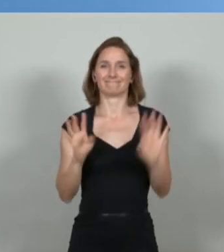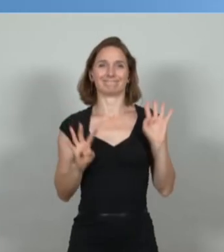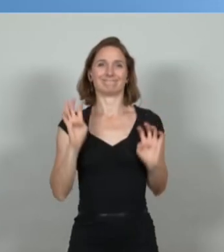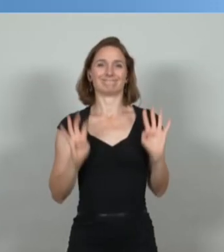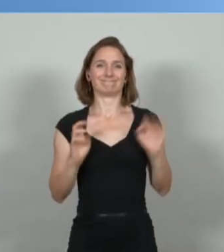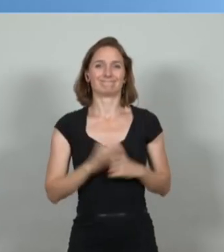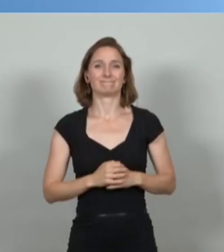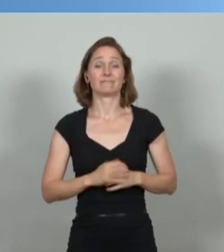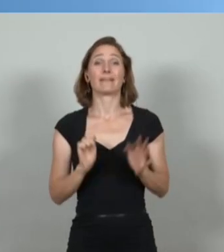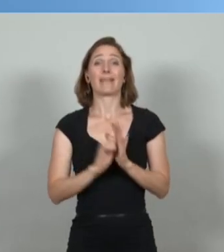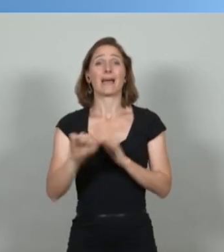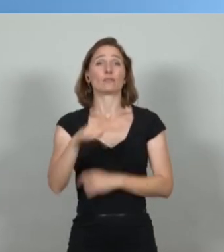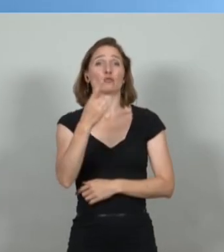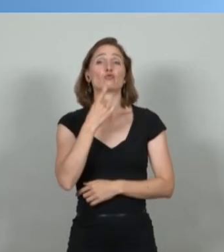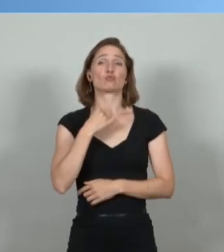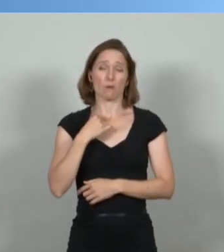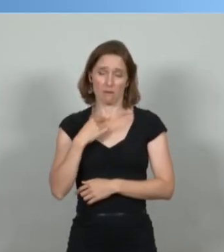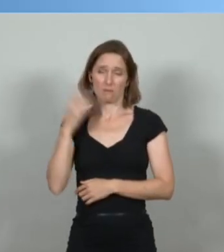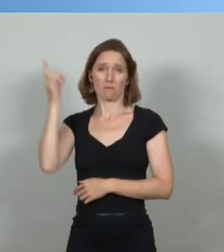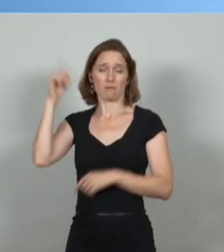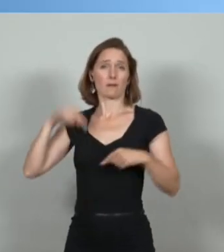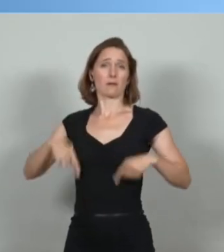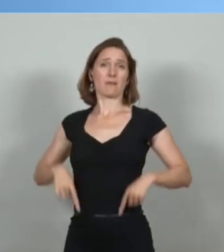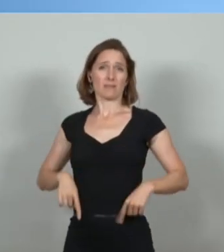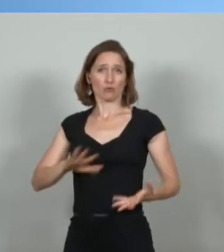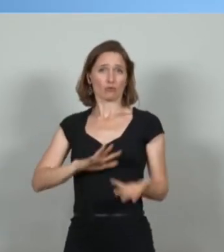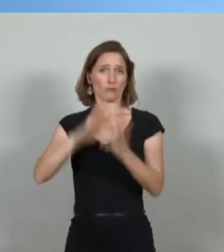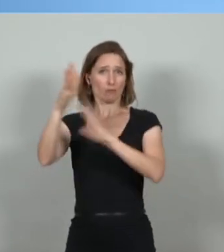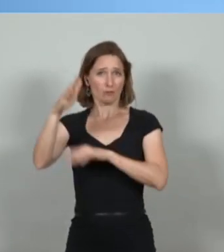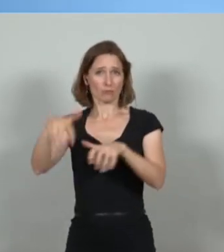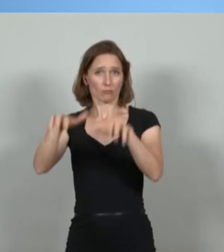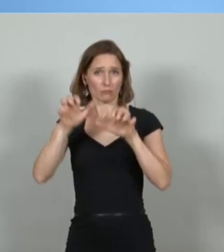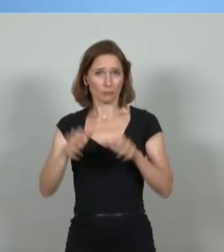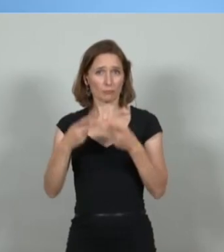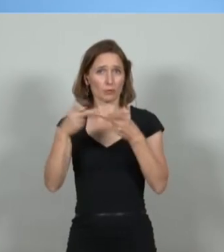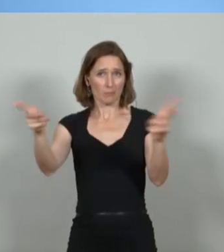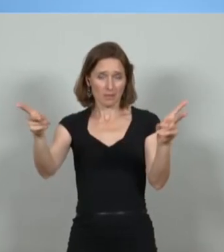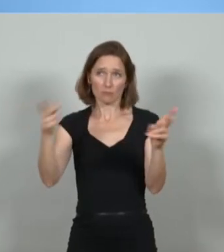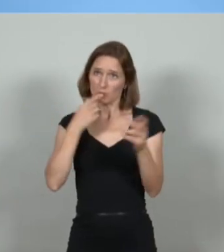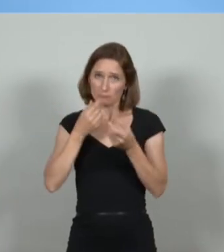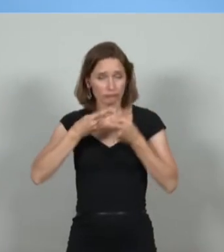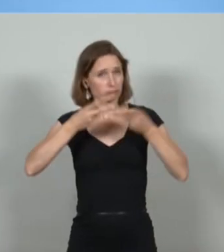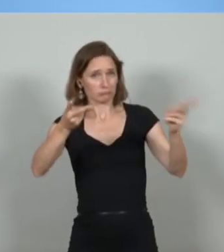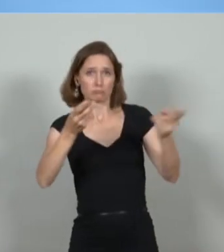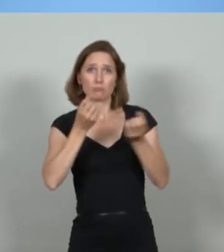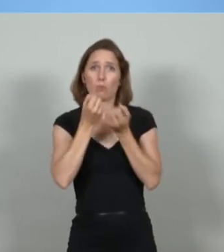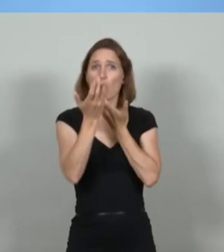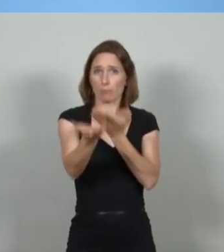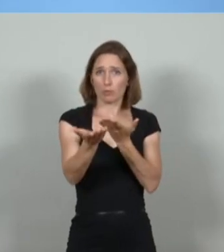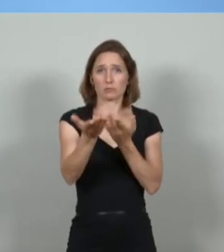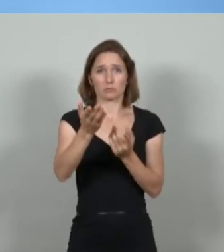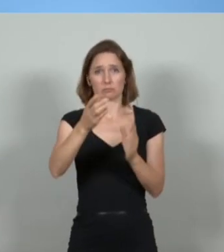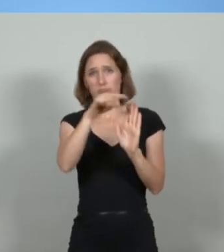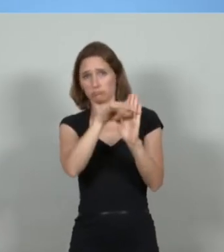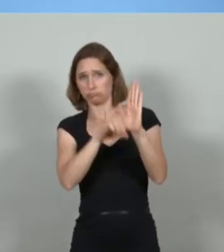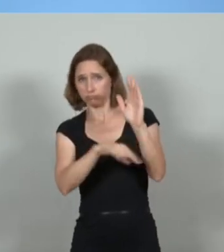12 juin le ministre de la transformation de la fonction publique a annoncé un ensemble de mesures ayant pour objectif de revaloriser les rémunérations de la